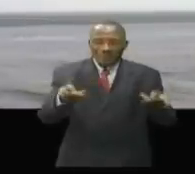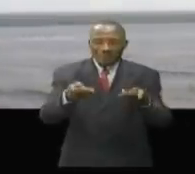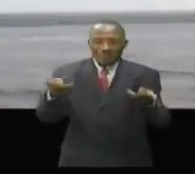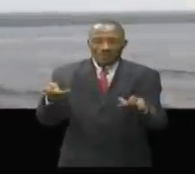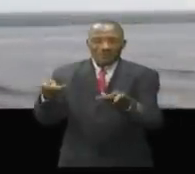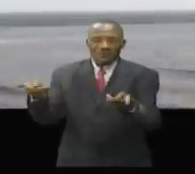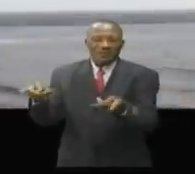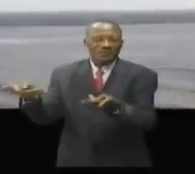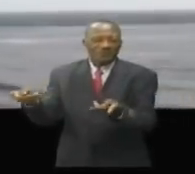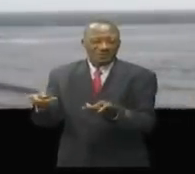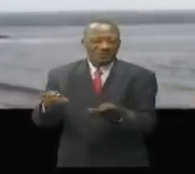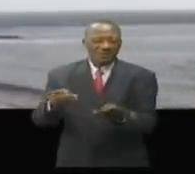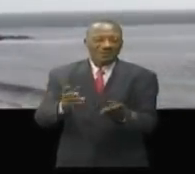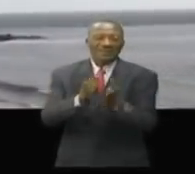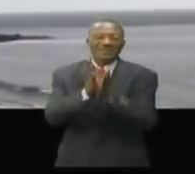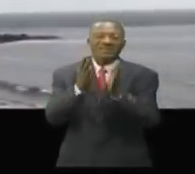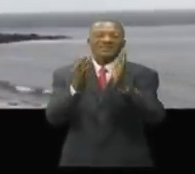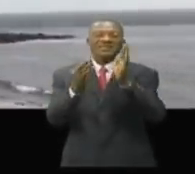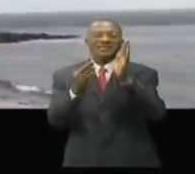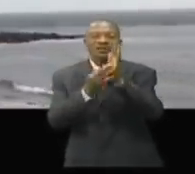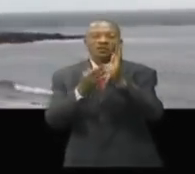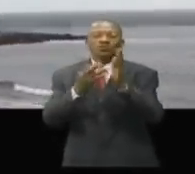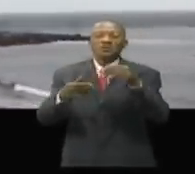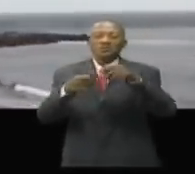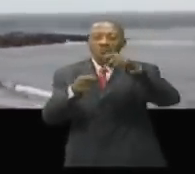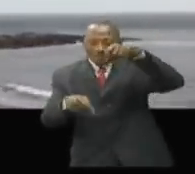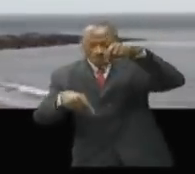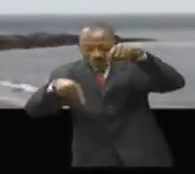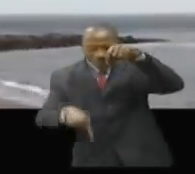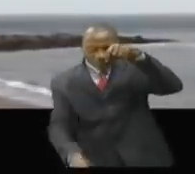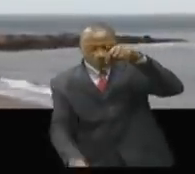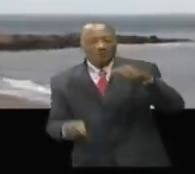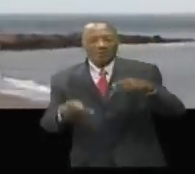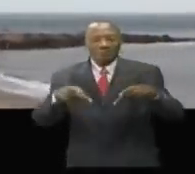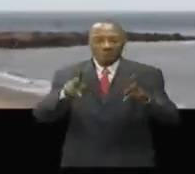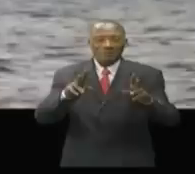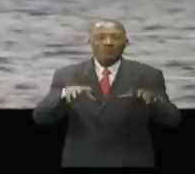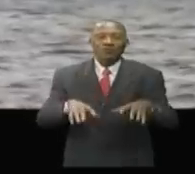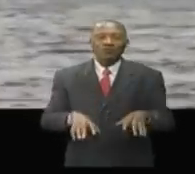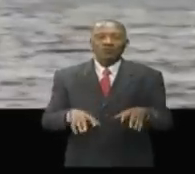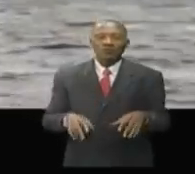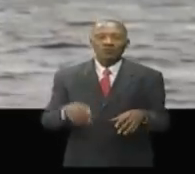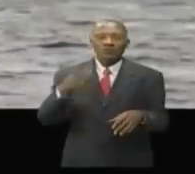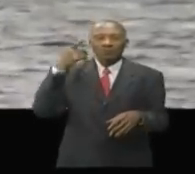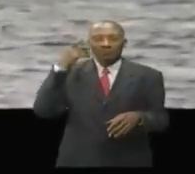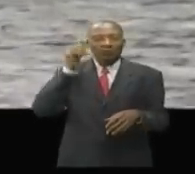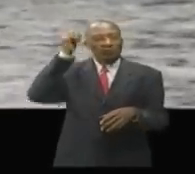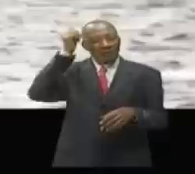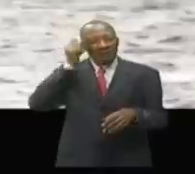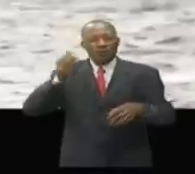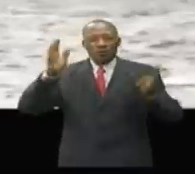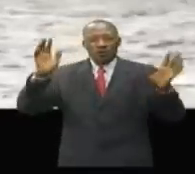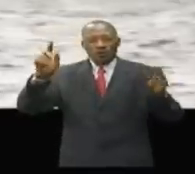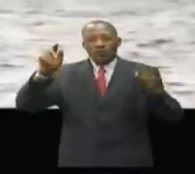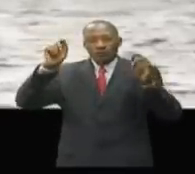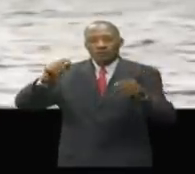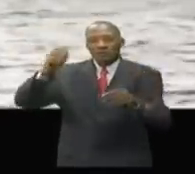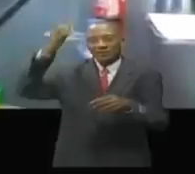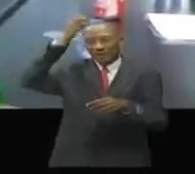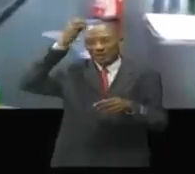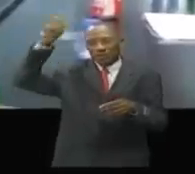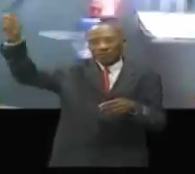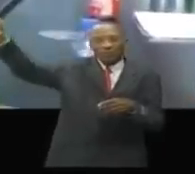de profondeur et permettra à la République démocratique du Congo d'avoir accès à nos mers et d'impacter désormais le